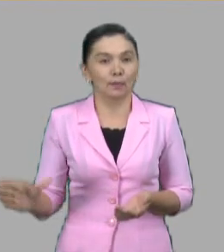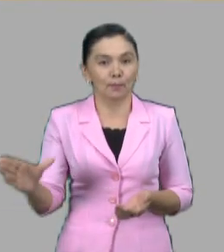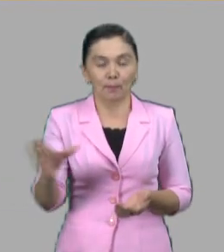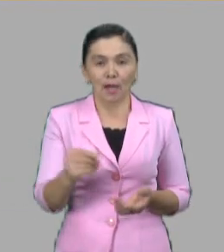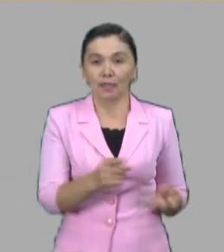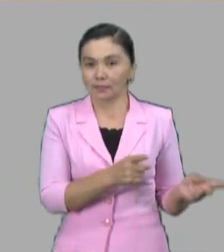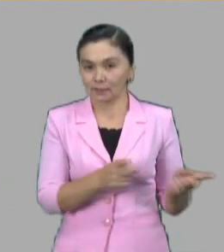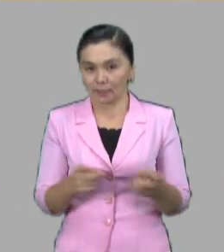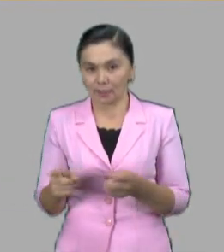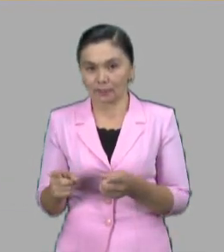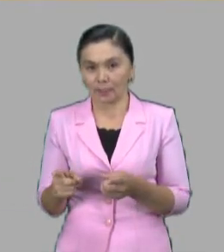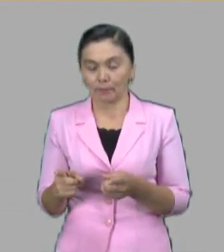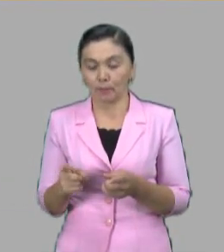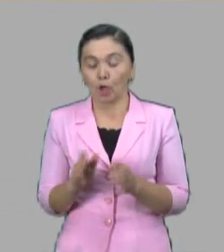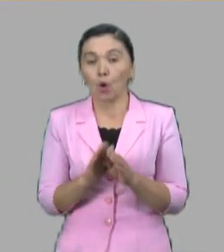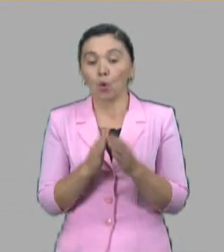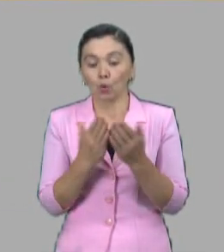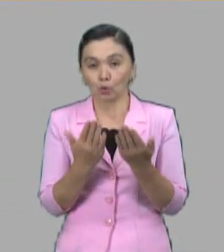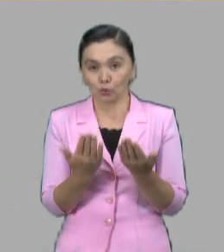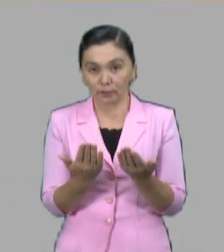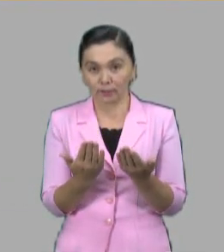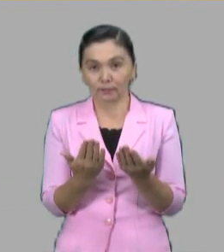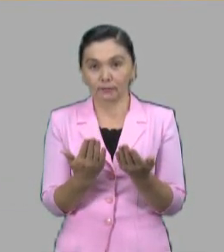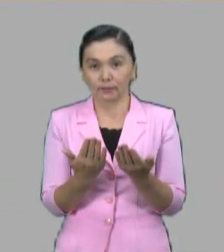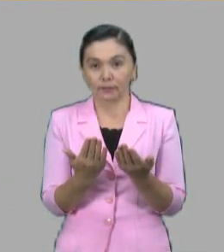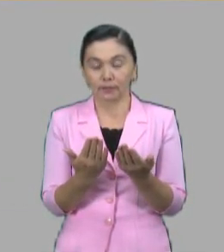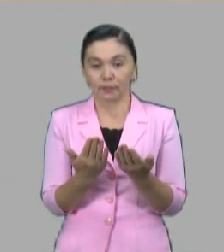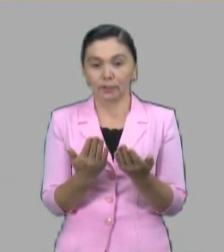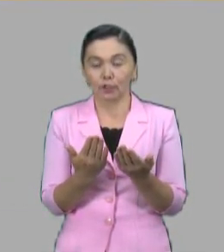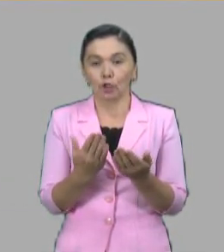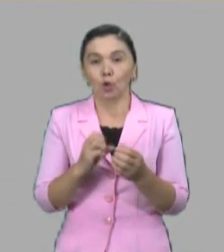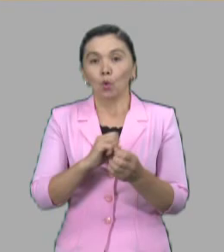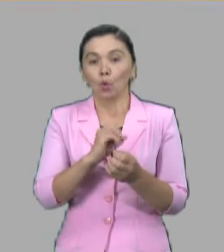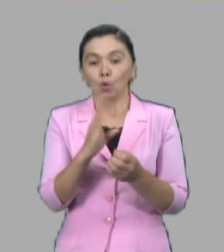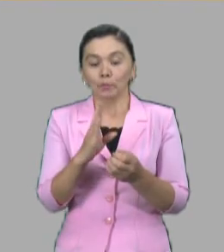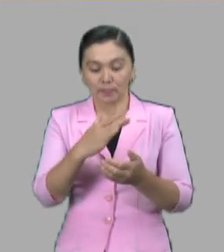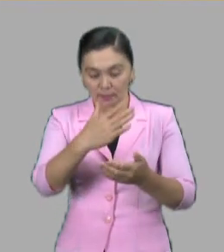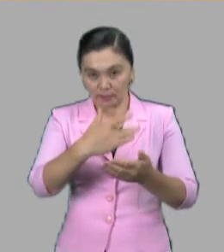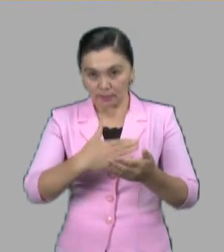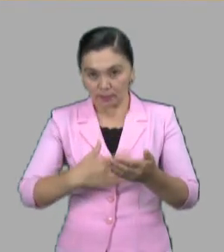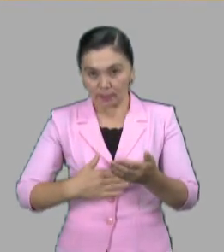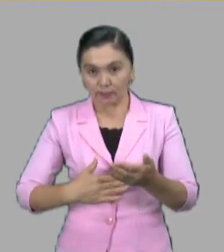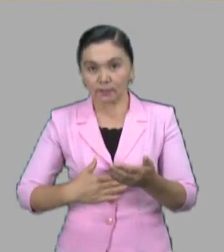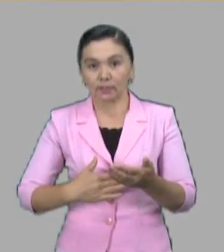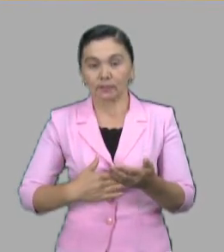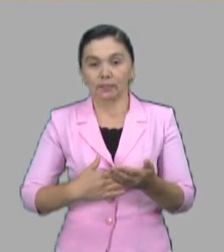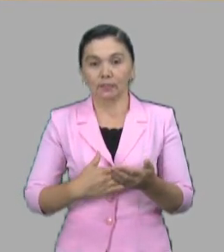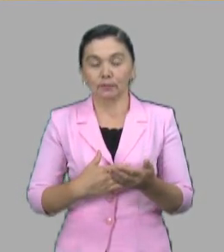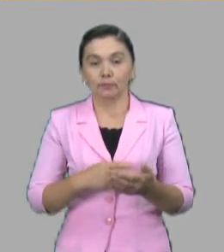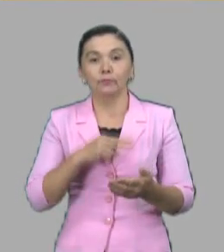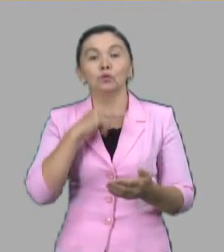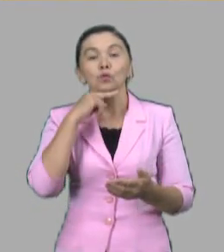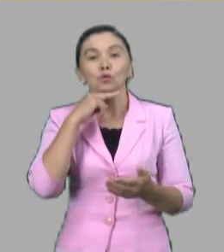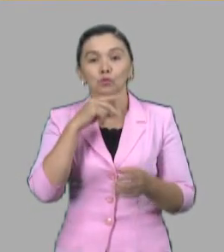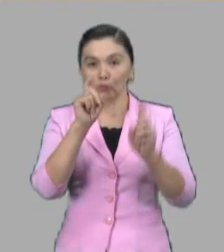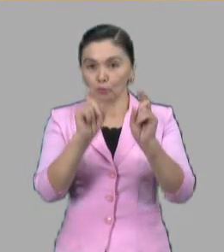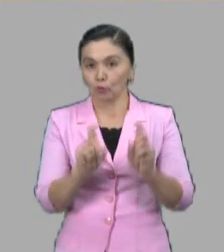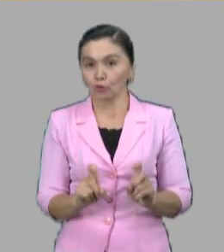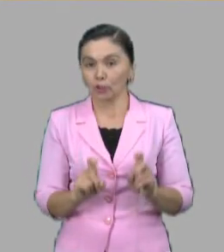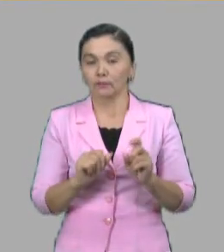Баарын даярдап, окуу китебибиздин 15-чи бетин ачып, көңүл буруп